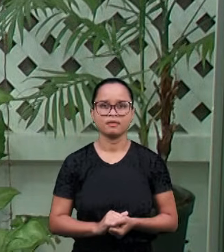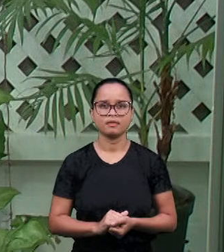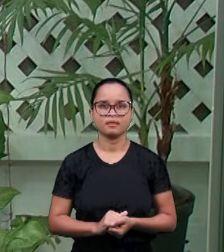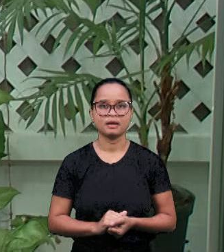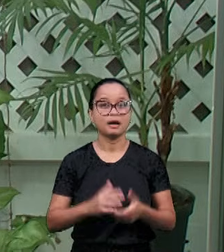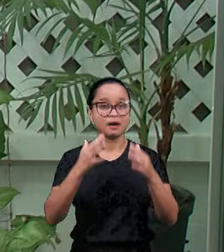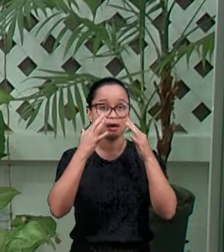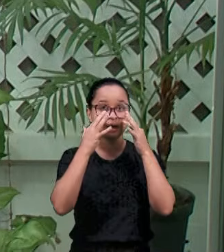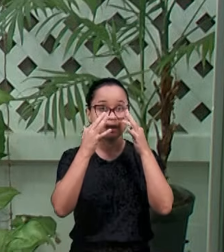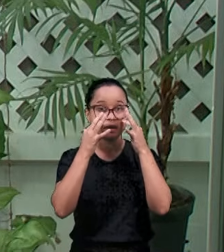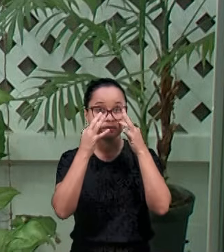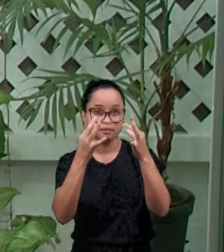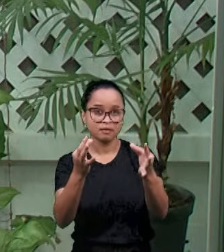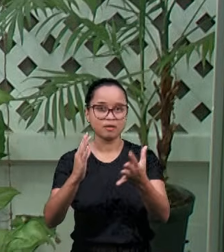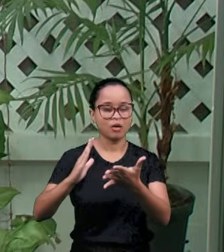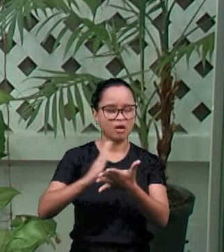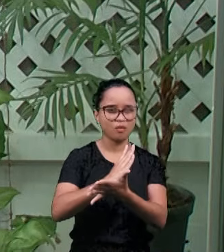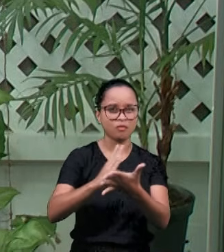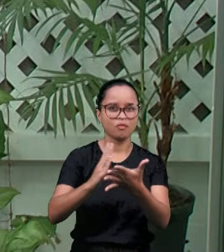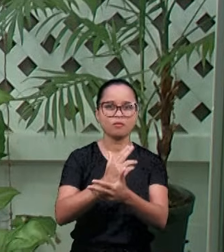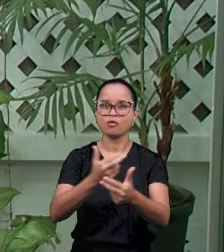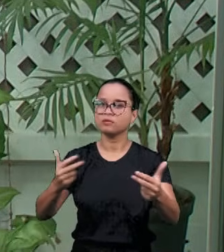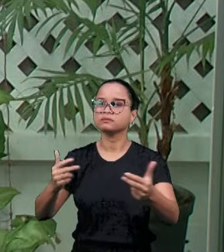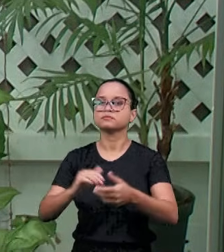quelques observations